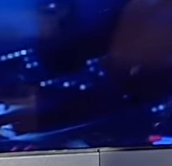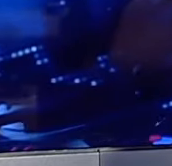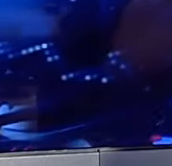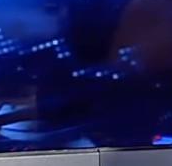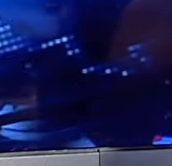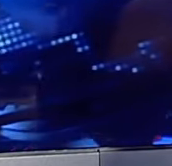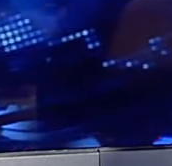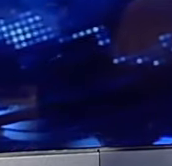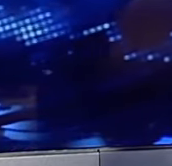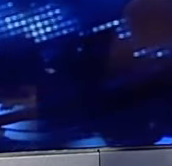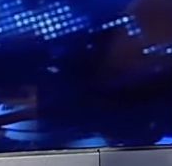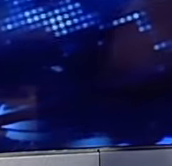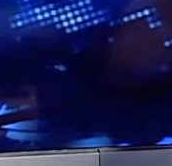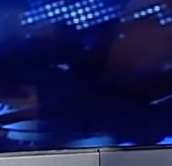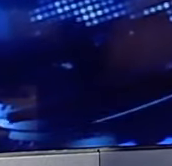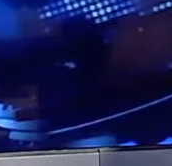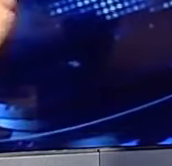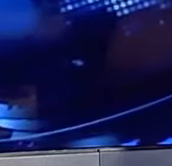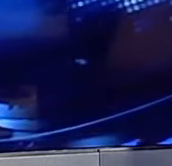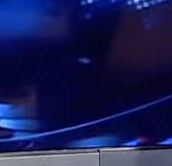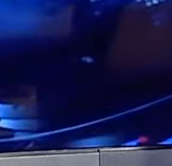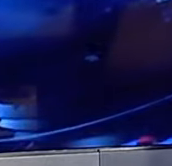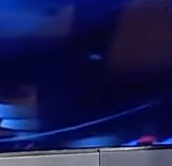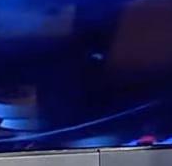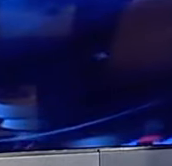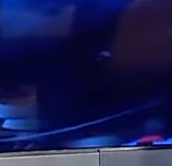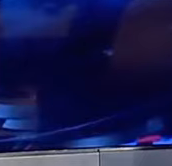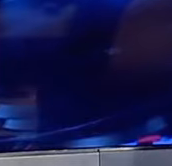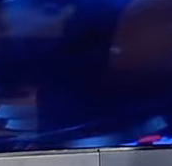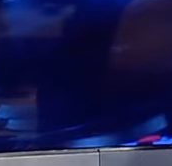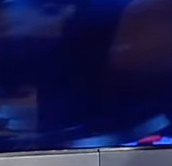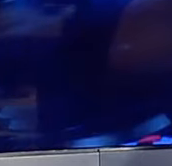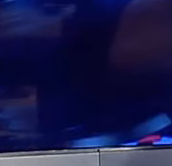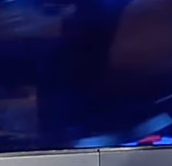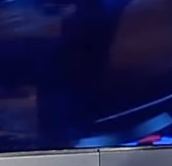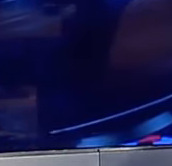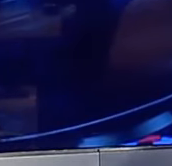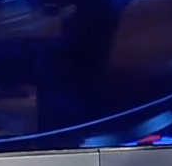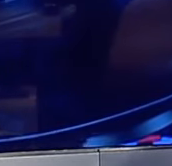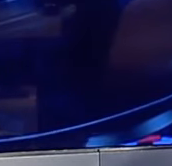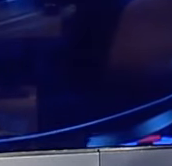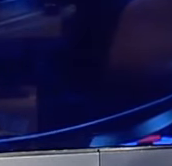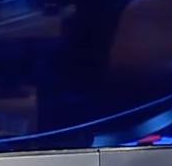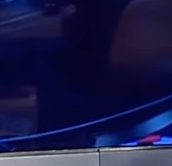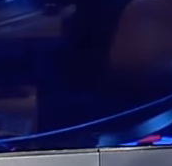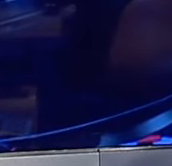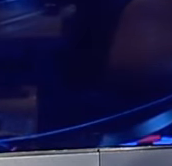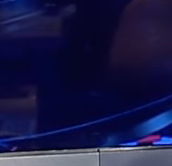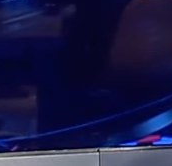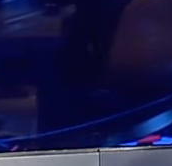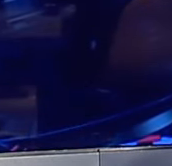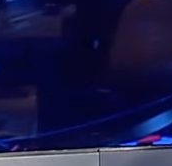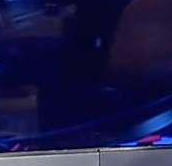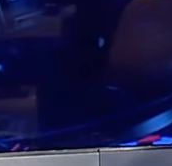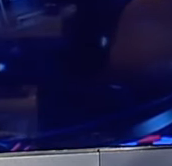موقع أن يفتح المساحات للنقاش حول موضوع الهوية الدينية للطائفة ليصدر أحكاما على هواه، فتلك هي مهمة